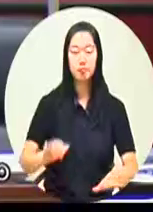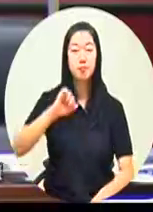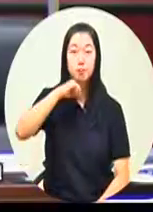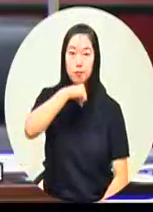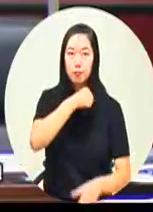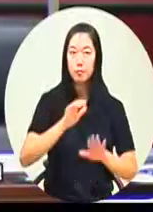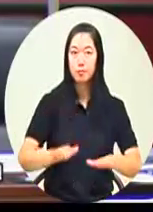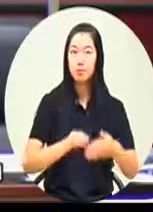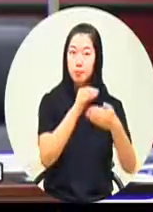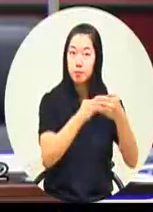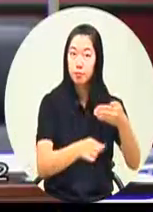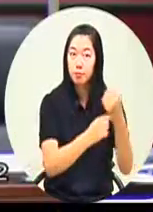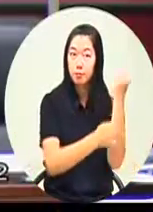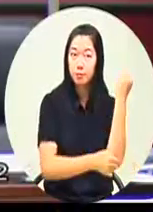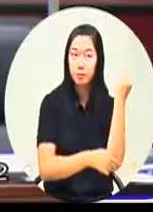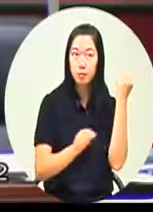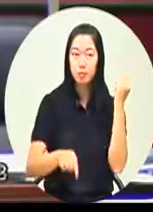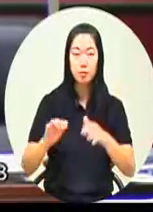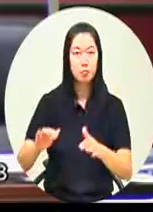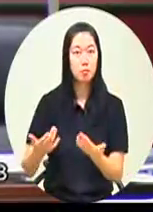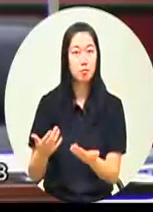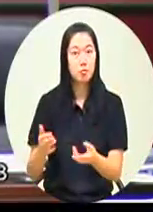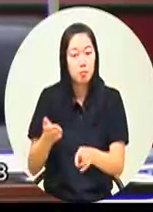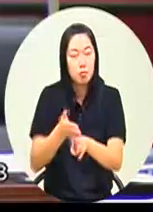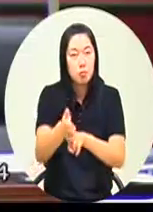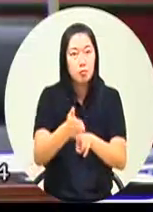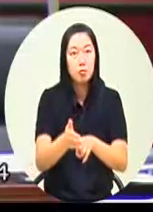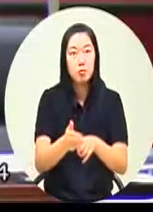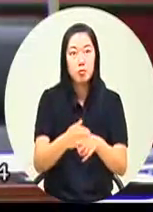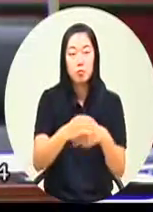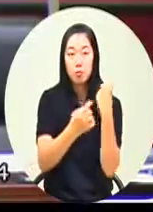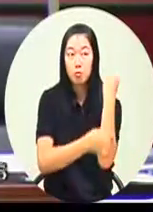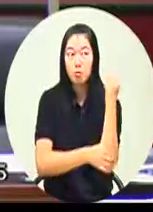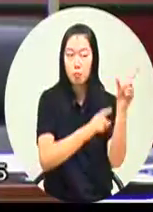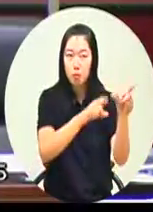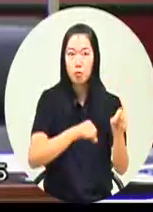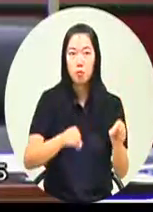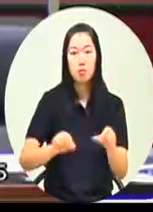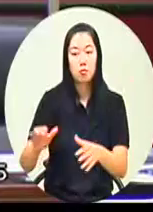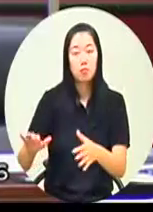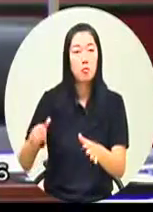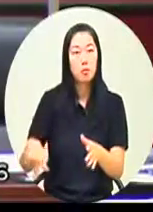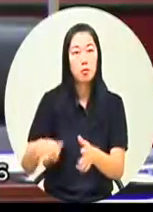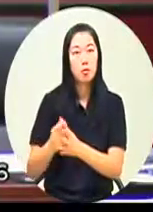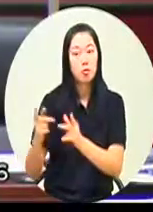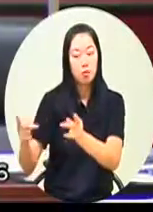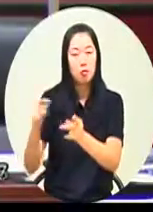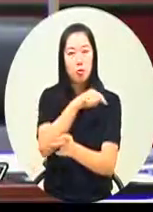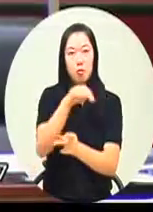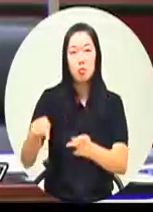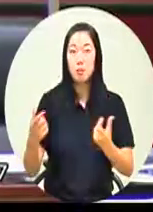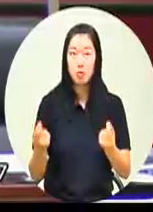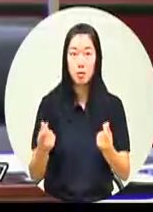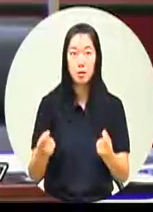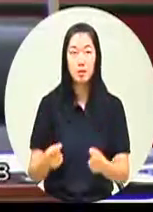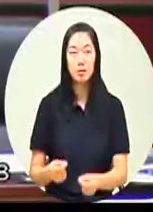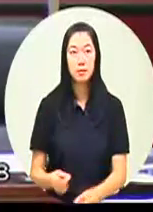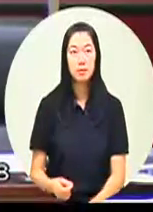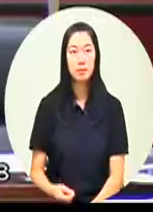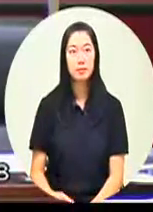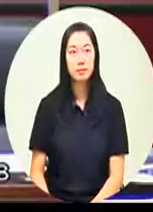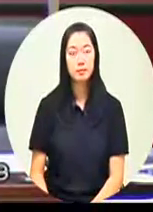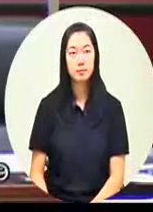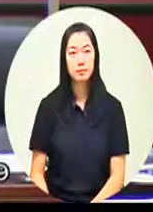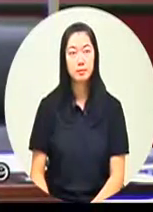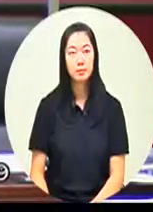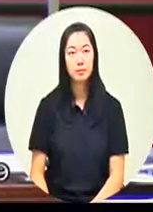令，轻轨。用的法令呢是跟捷运是同样的，叫做大众运输系统，大众捷